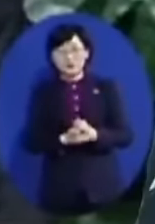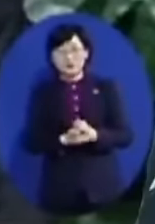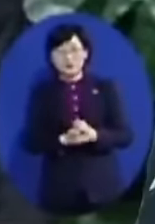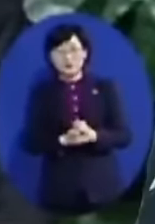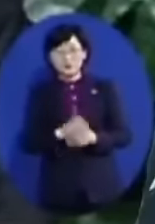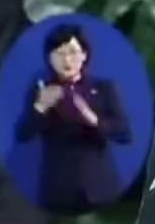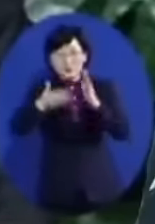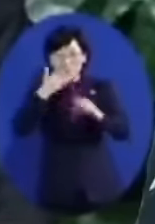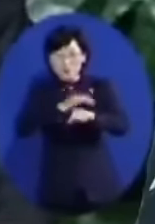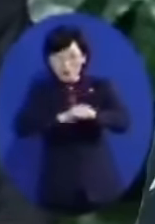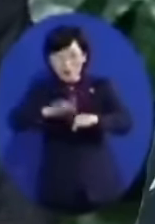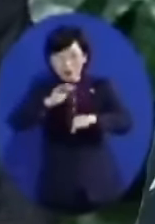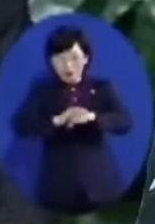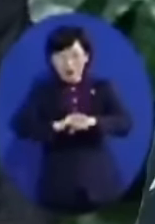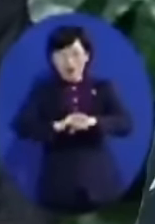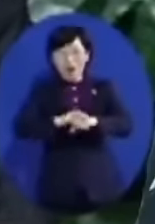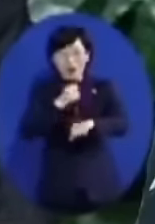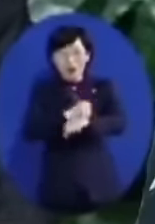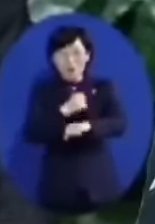밥도 잘 먹고